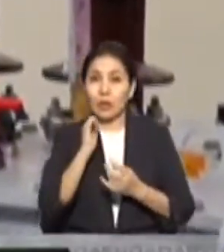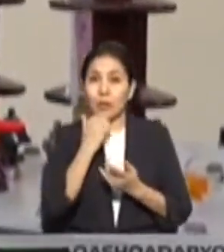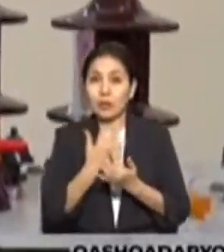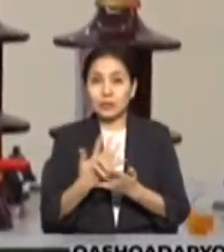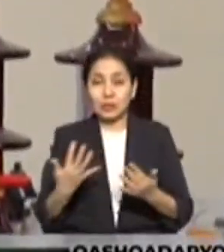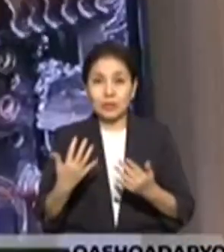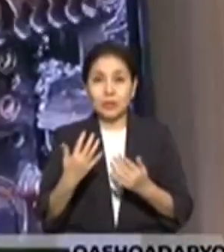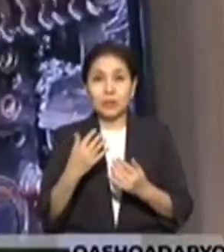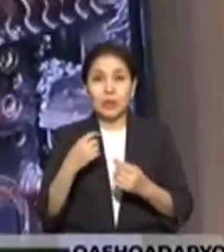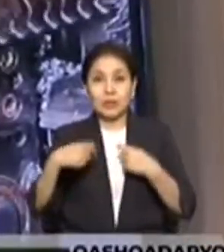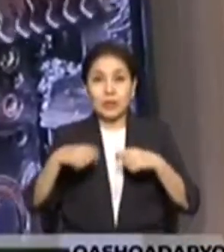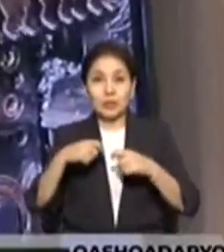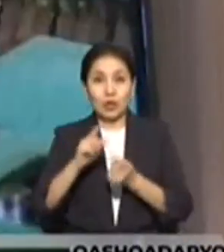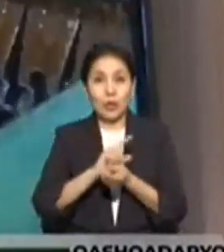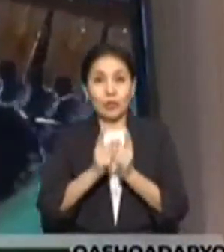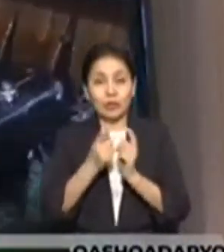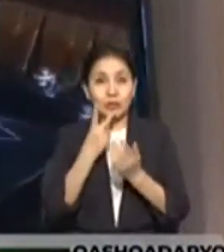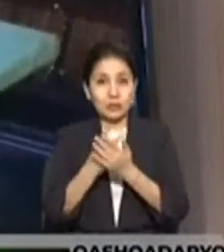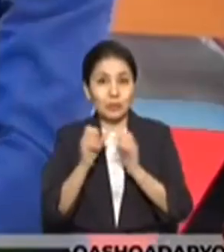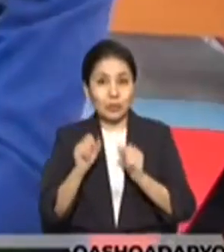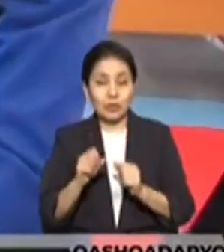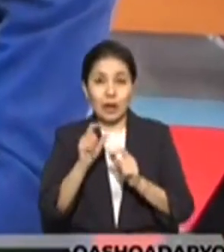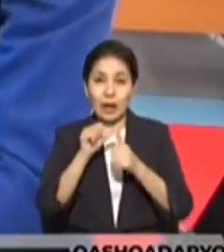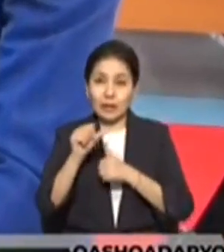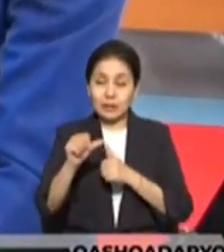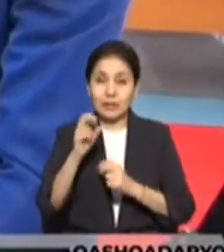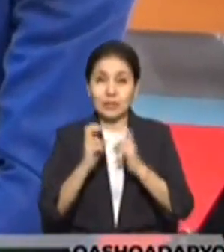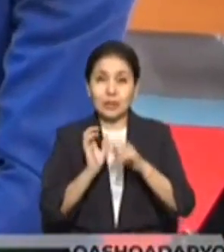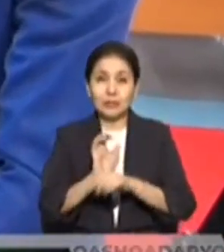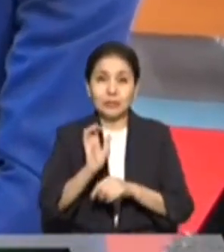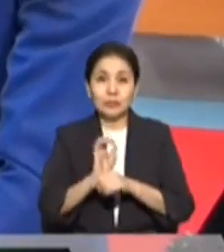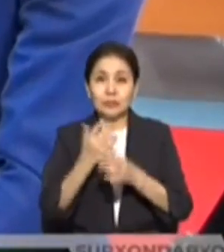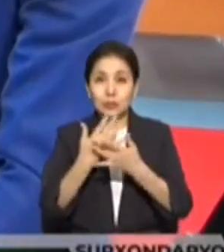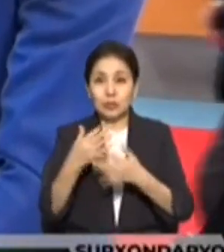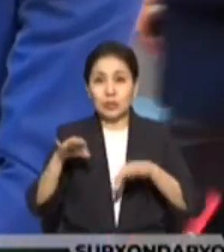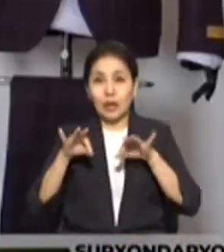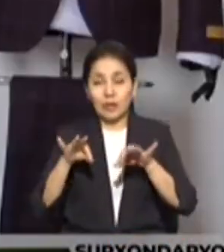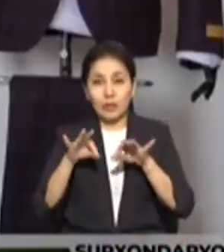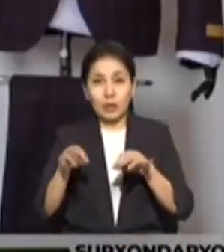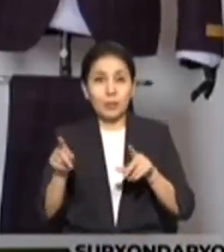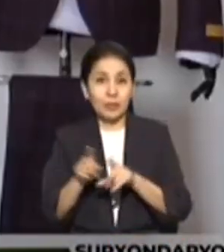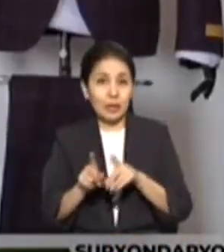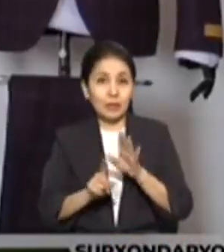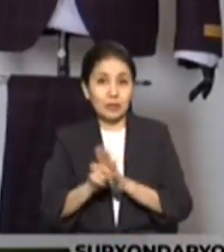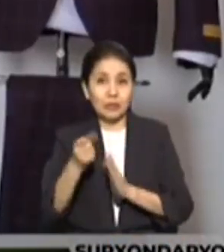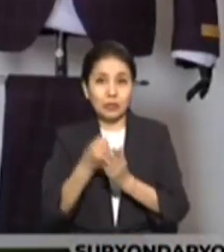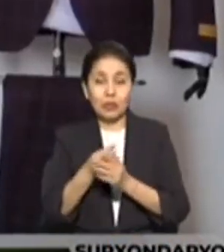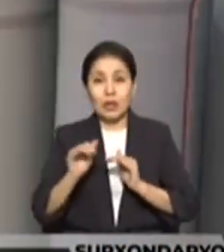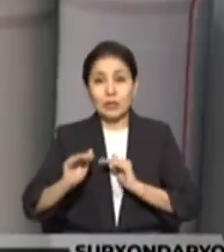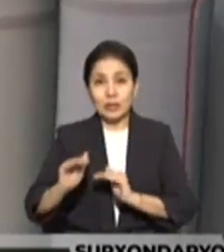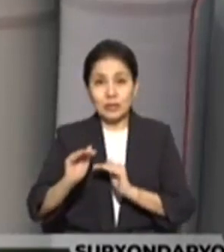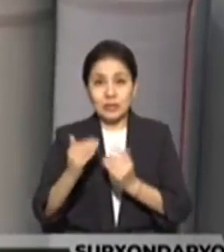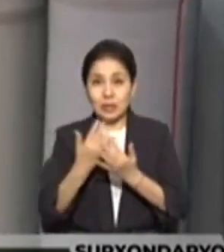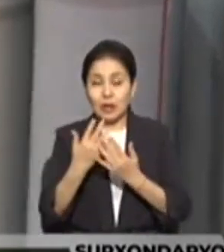ichiga olgan savdo pavilyoniga aylandi deyish mumkin. Ayniqsa ishlab chiqarilayotgan turli xildagi avtomobillardan tortib, tekstil